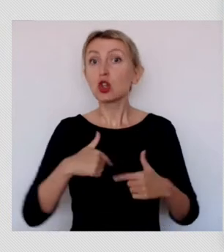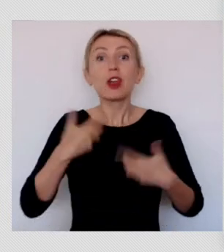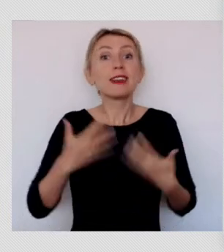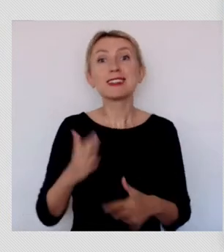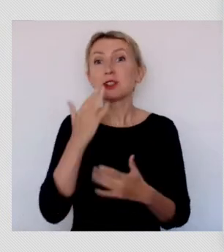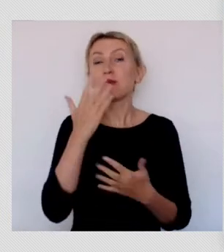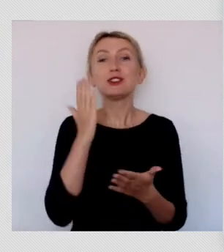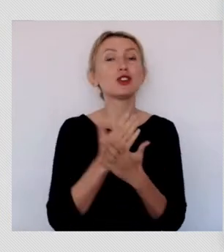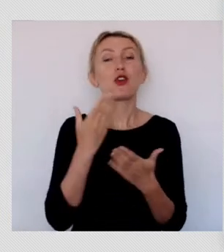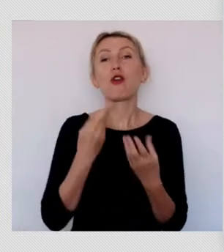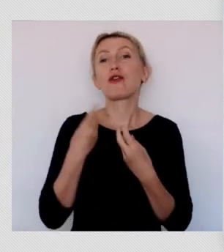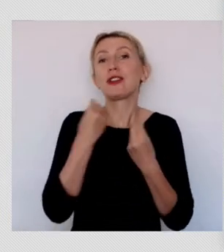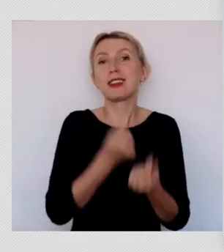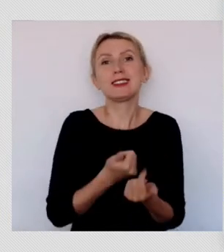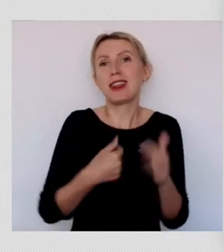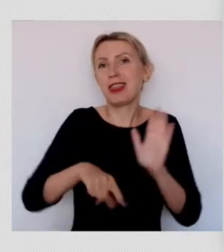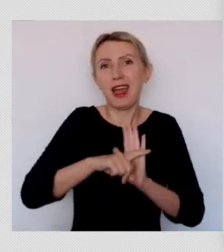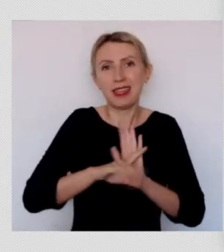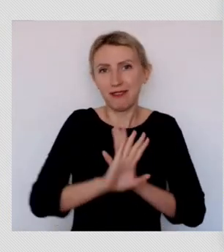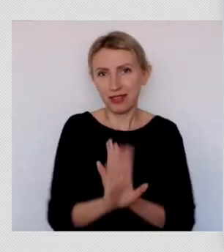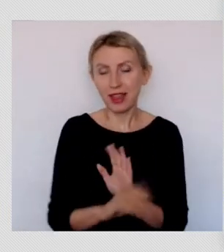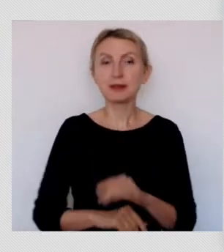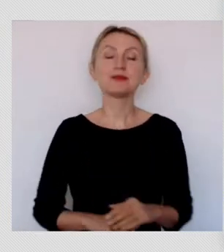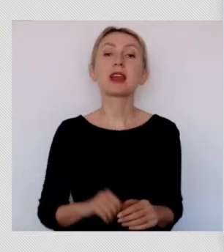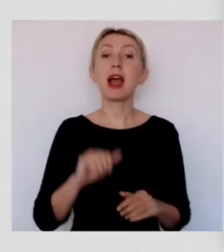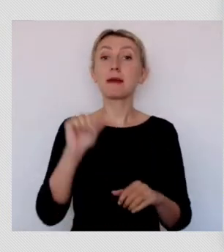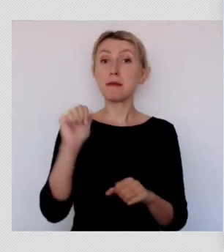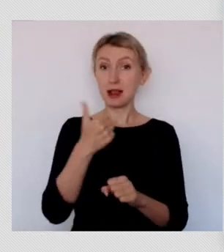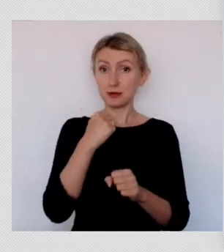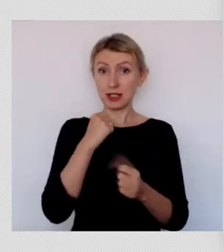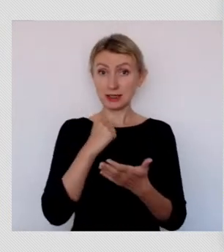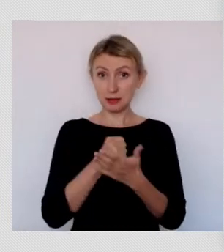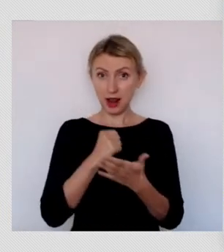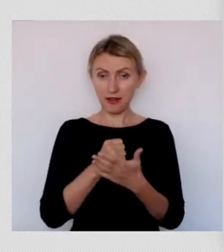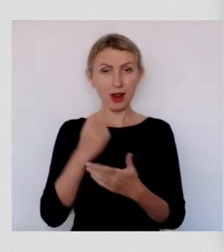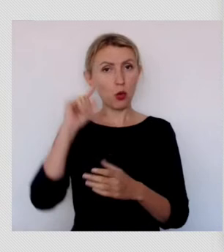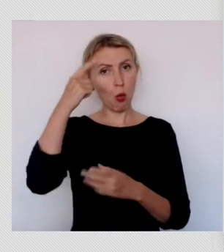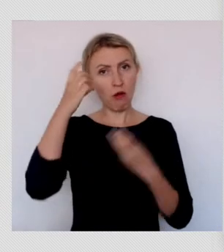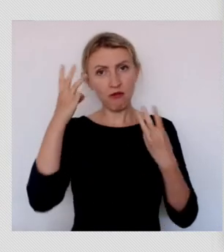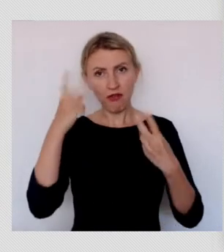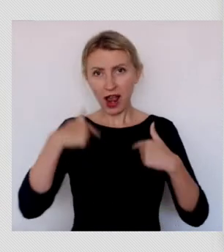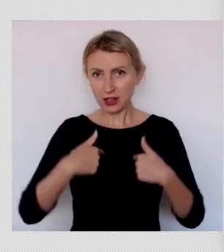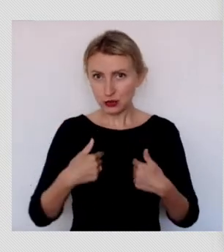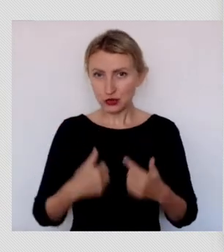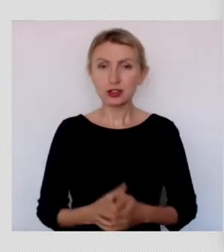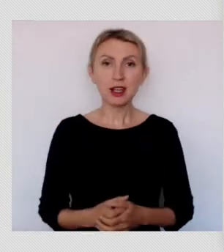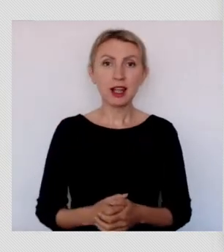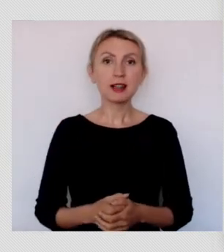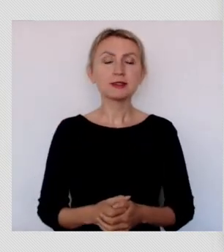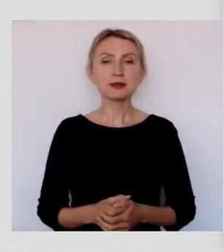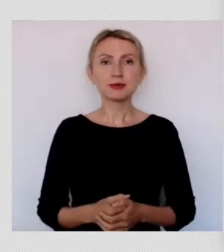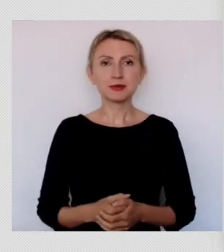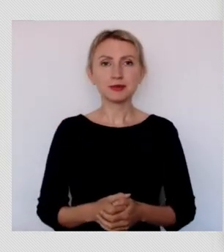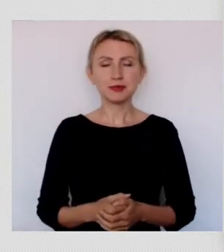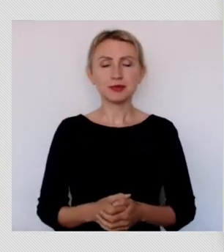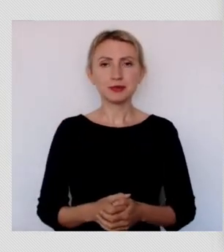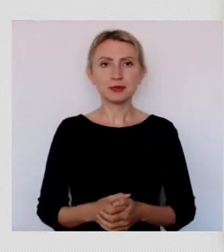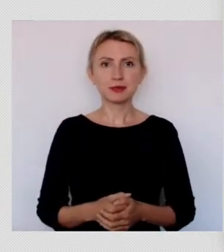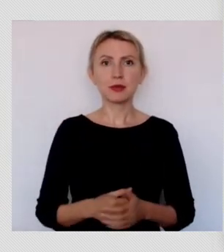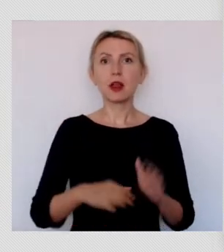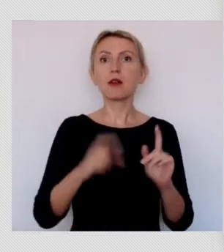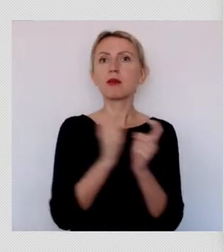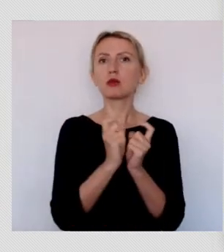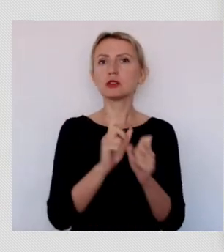kwestiach finansowania polityki pesymistycznie. Ale zagadnienie pierwsze, dla mnie najbardziej istotne. Istotne, dlatego że w przypisie 13 w